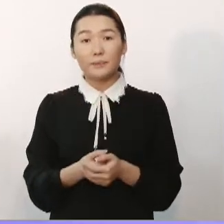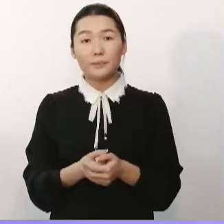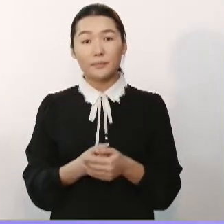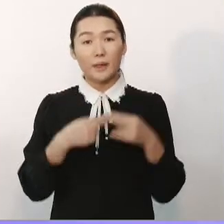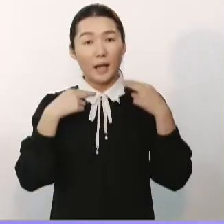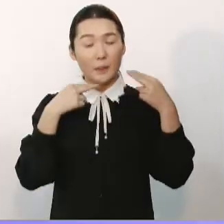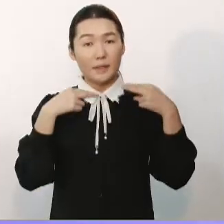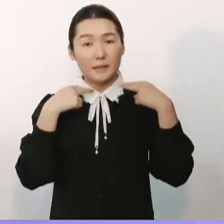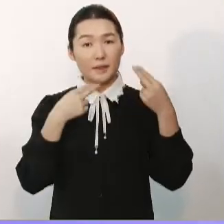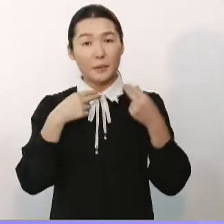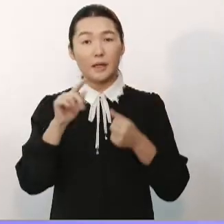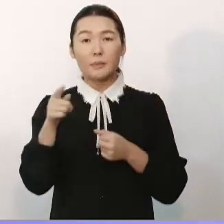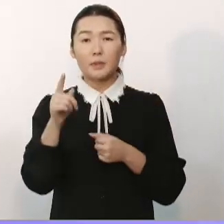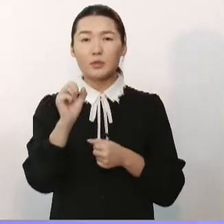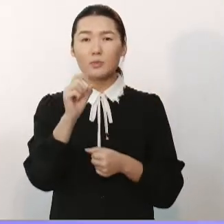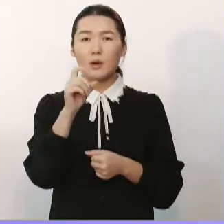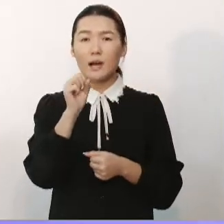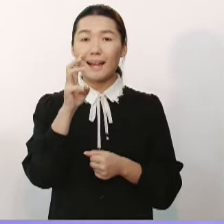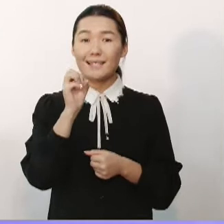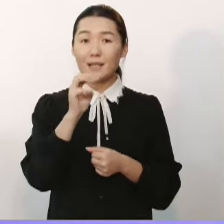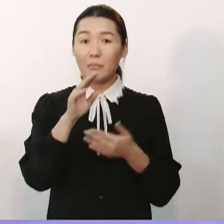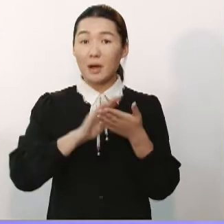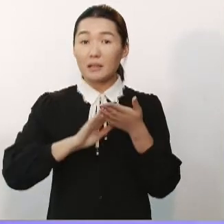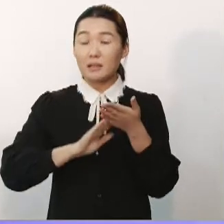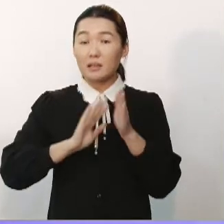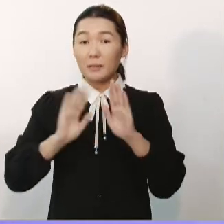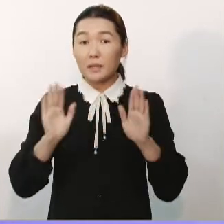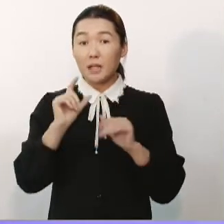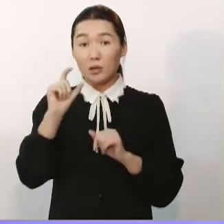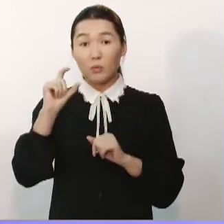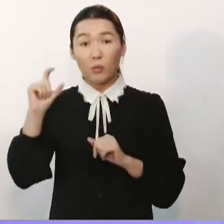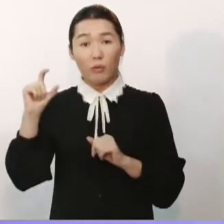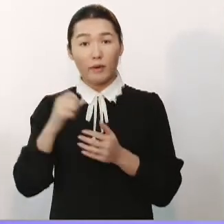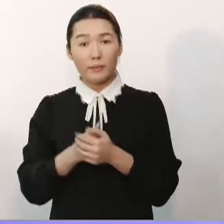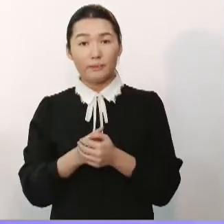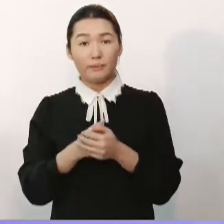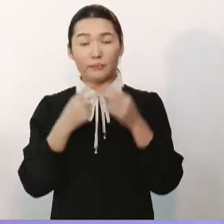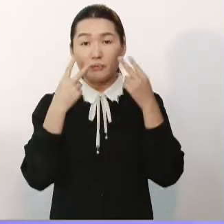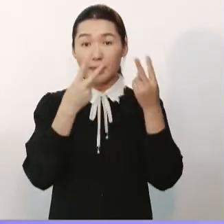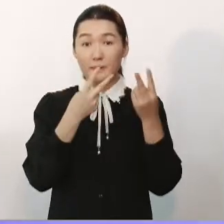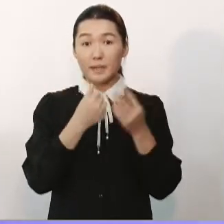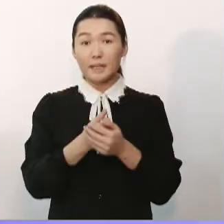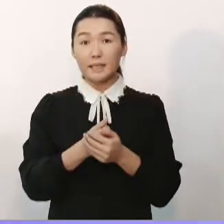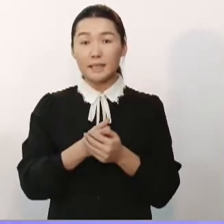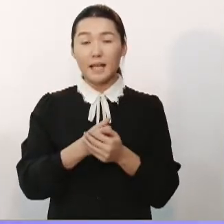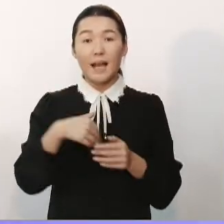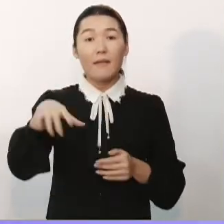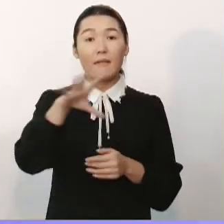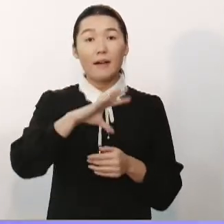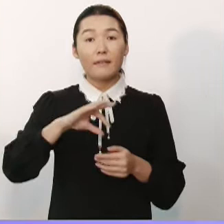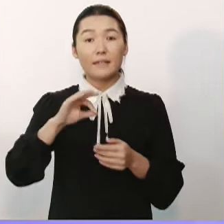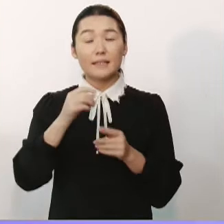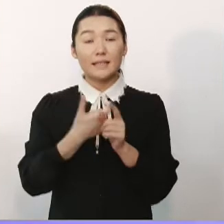Обратите внимание, почему же Азамат не дописал буквы. И посмотрите, во всех этих